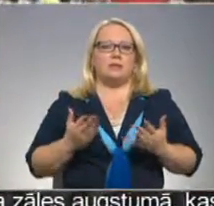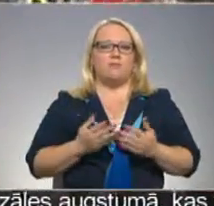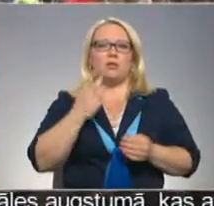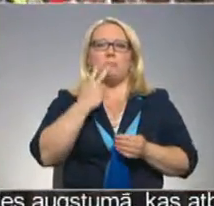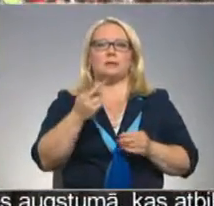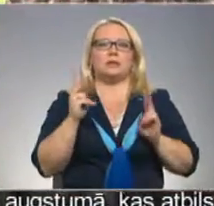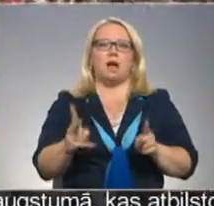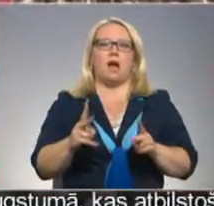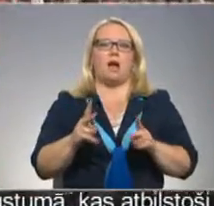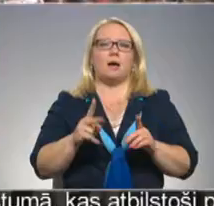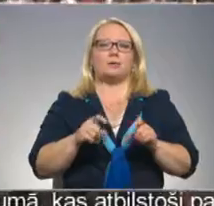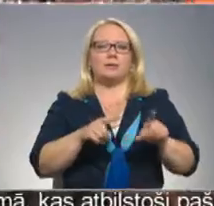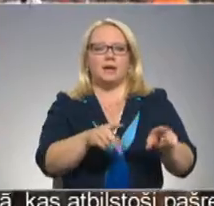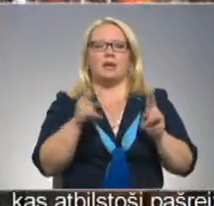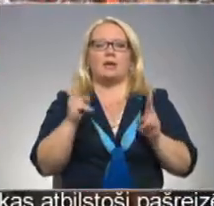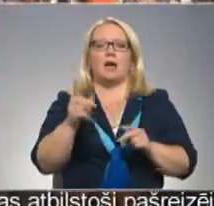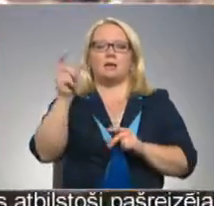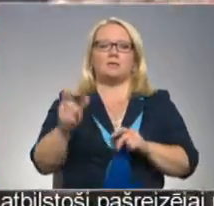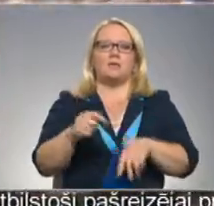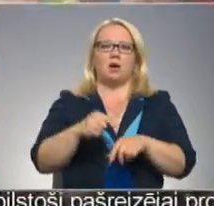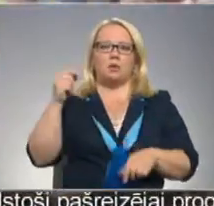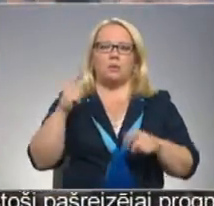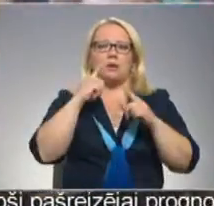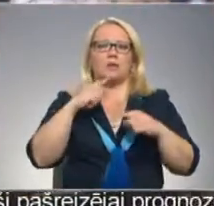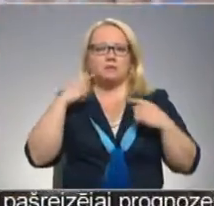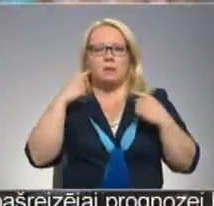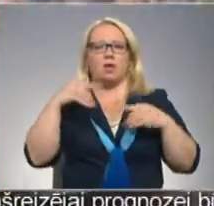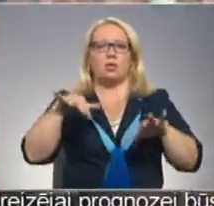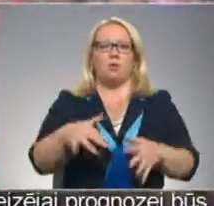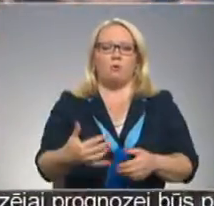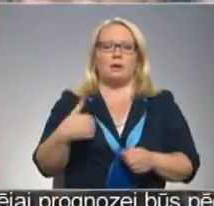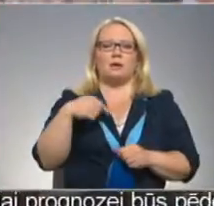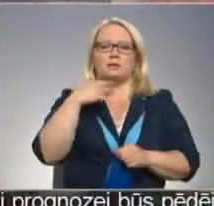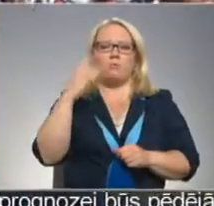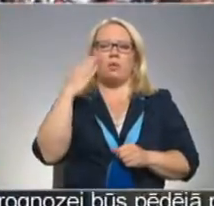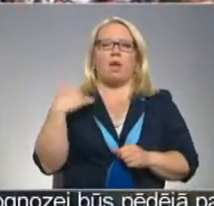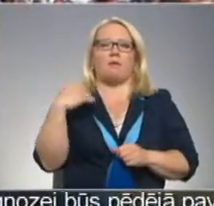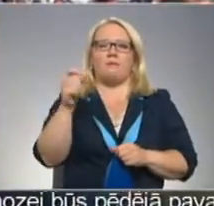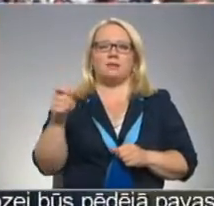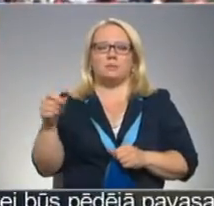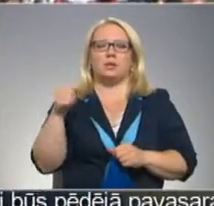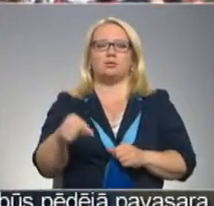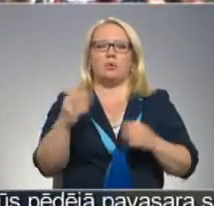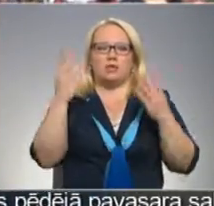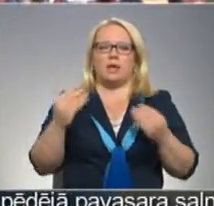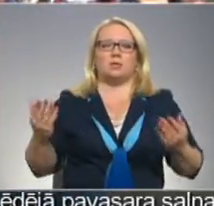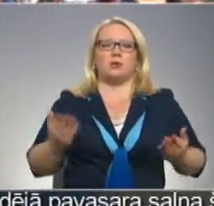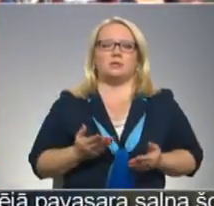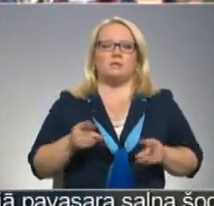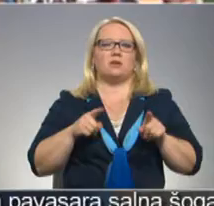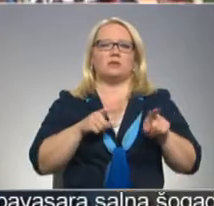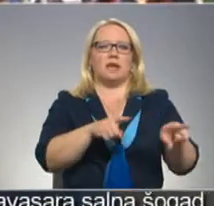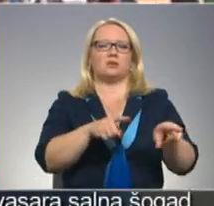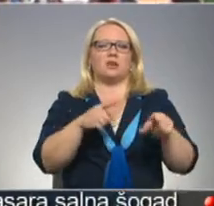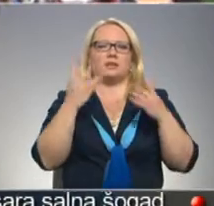kā skrien, kā cilvēki jūtās, kā tie smaidi ir, kā tie nogurumi ir. Es gribu, lai Ventspilnieki šo dienu izdzīvot kā skriešanas